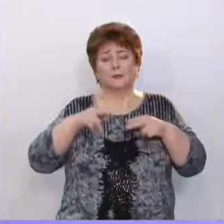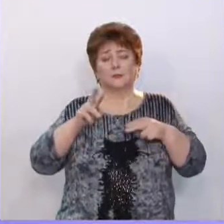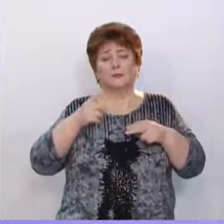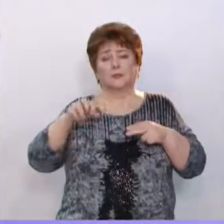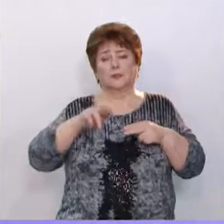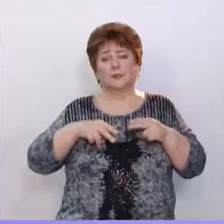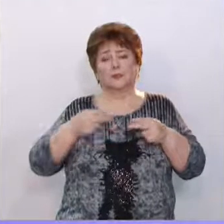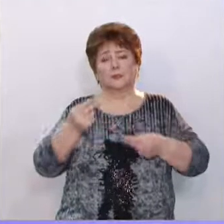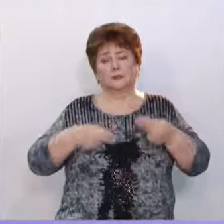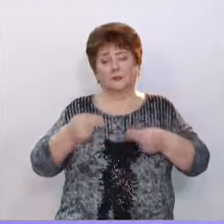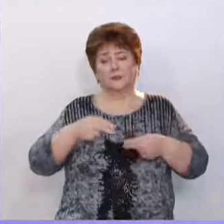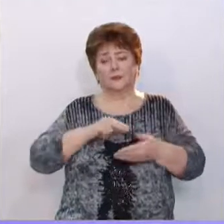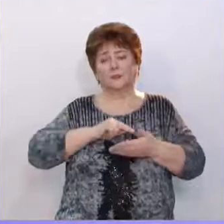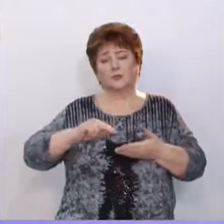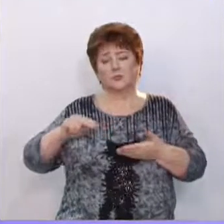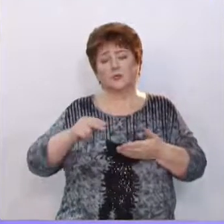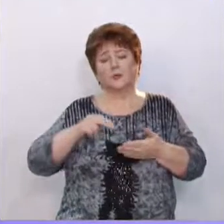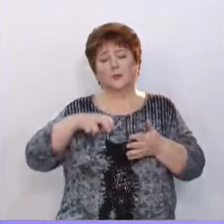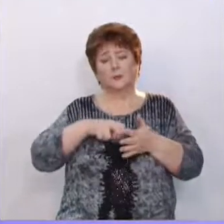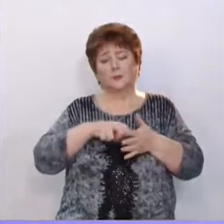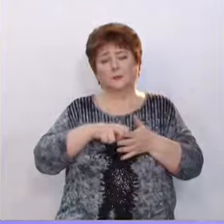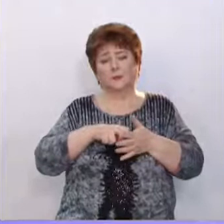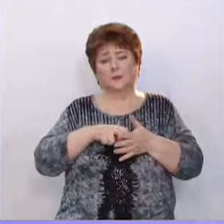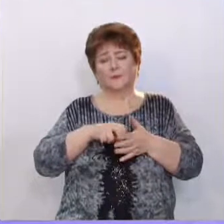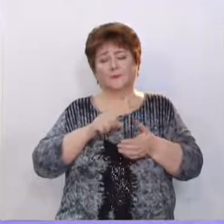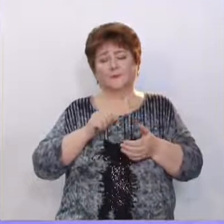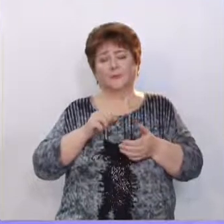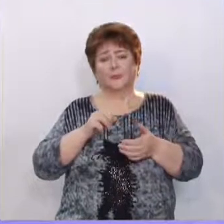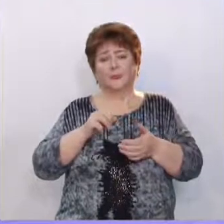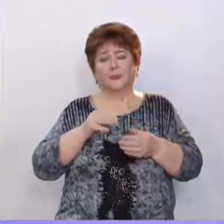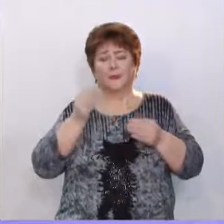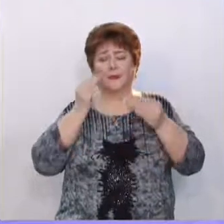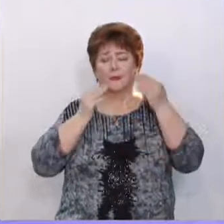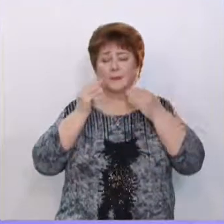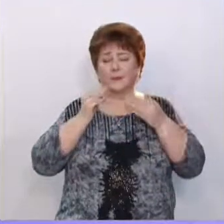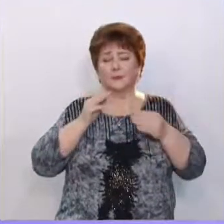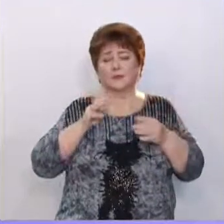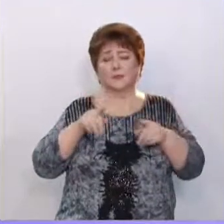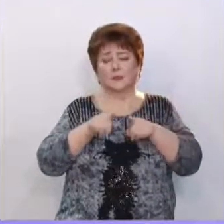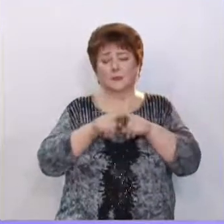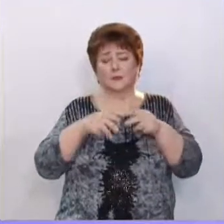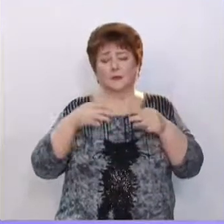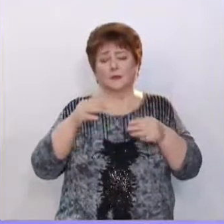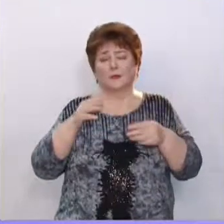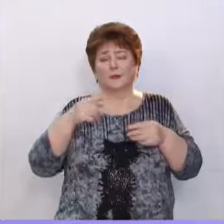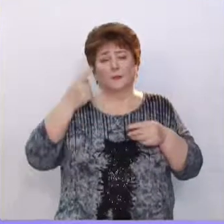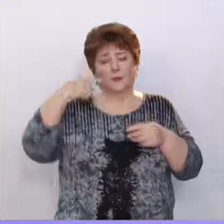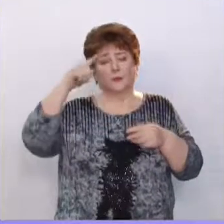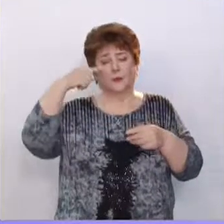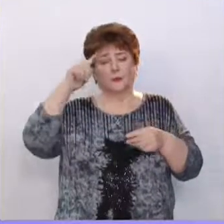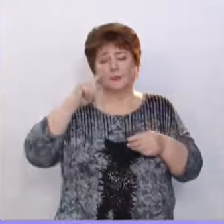черчения, рисования, письма и косметическая краска – тушь для